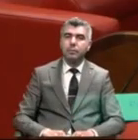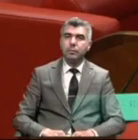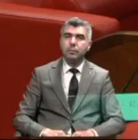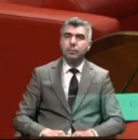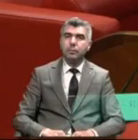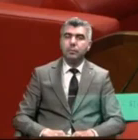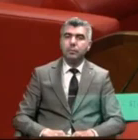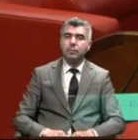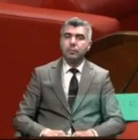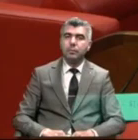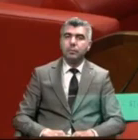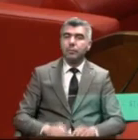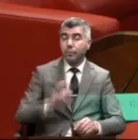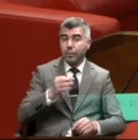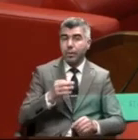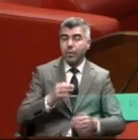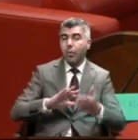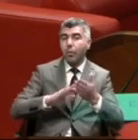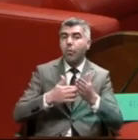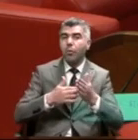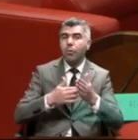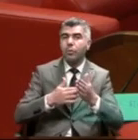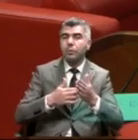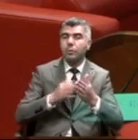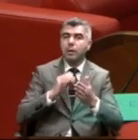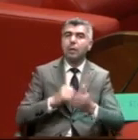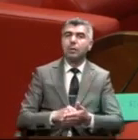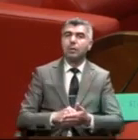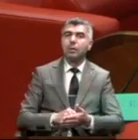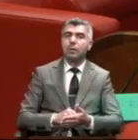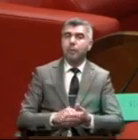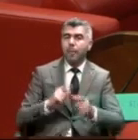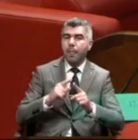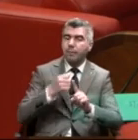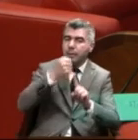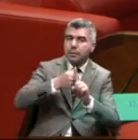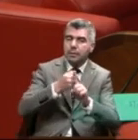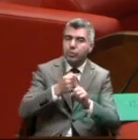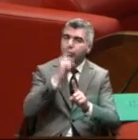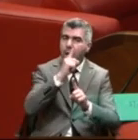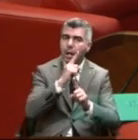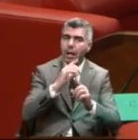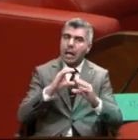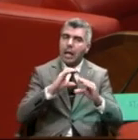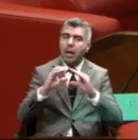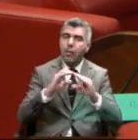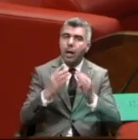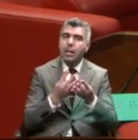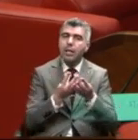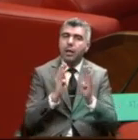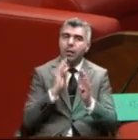وهذا هو الهدف من اننا غادي نواصلو الحوار في لجان